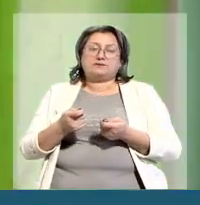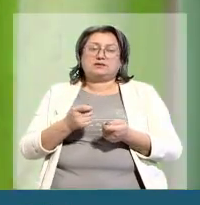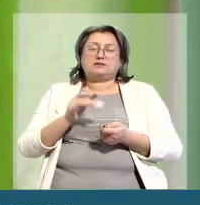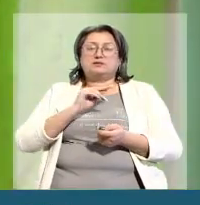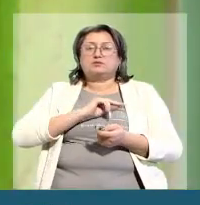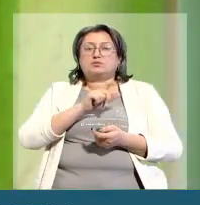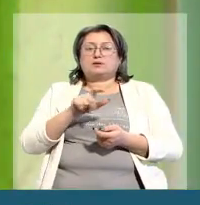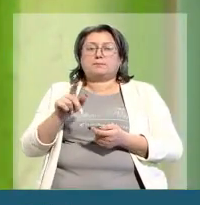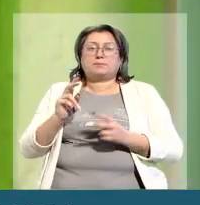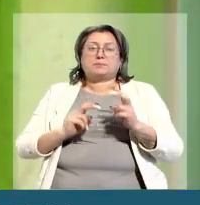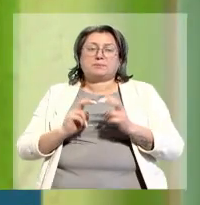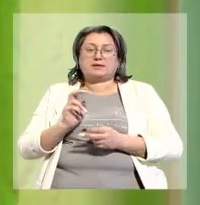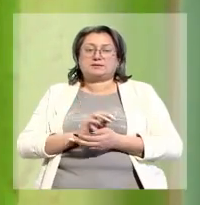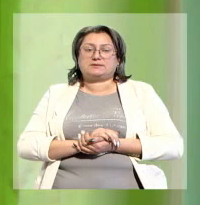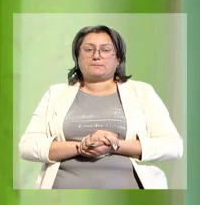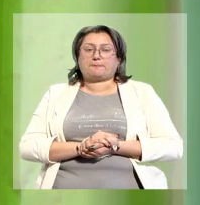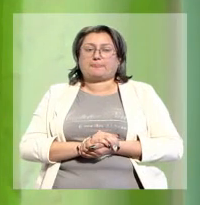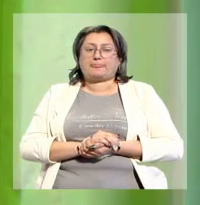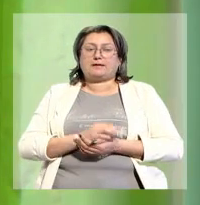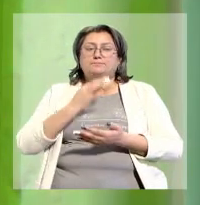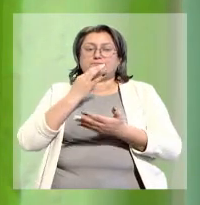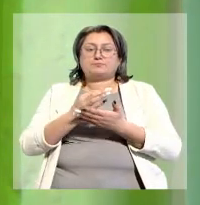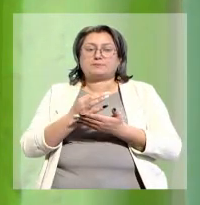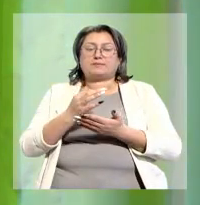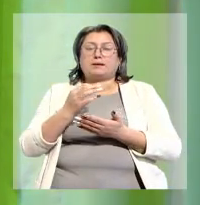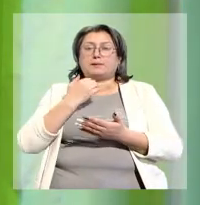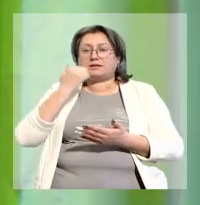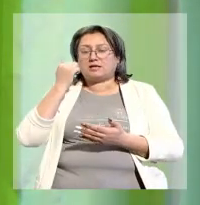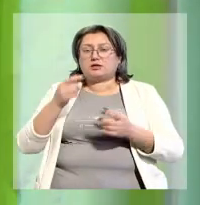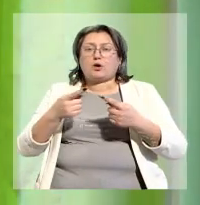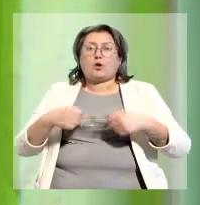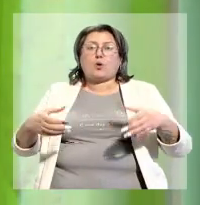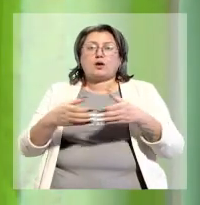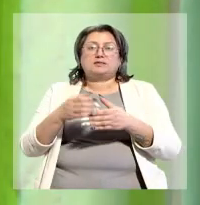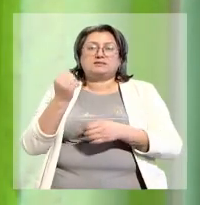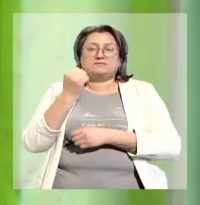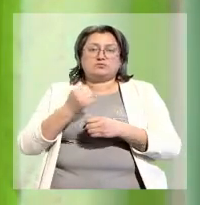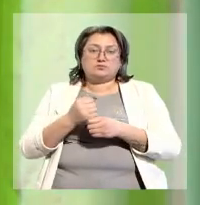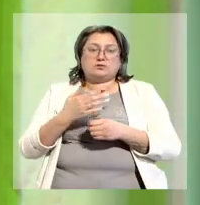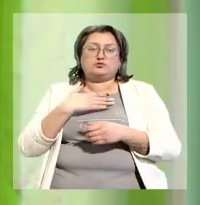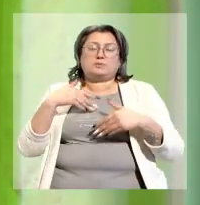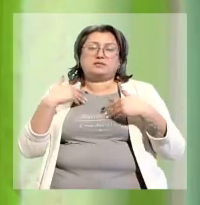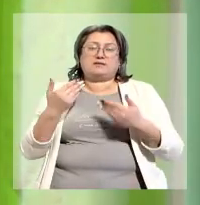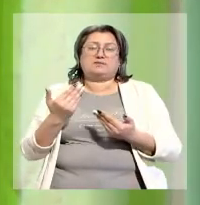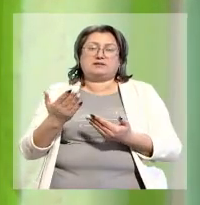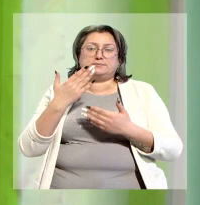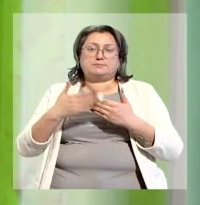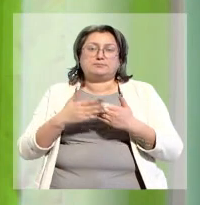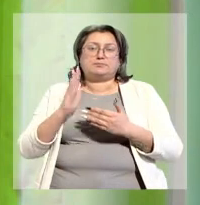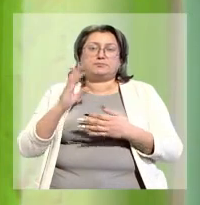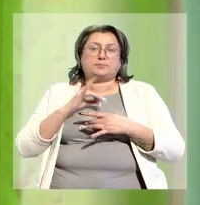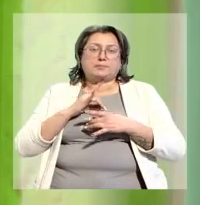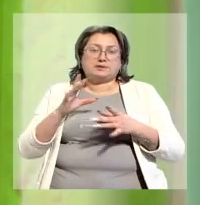жеткізді. Примите самые искренние и сердечные поздравления с праздником Дня сельского работника. Кәсіпорын ұжымына алғысымды жеткізе